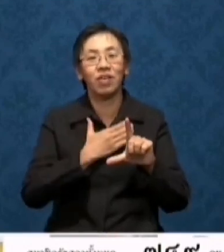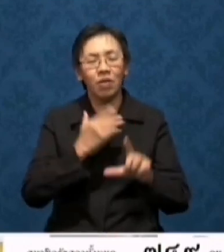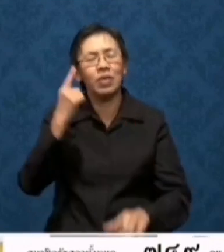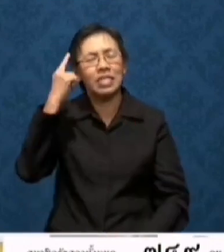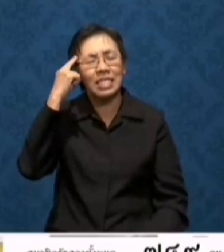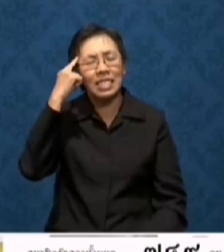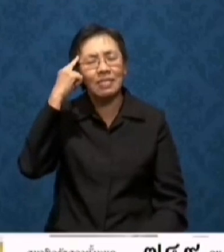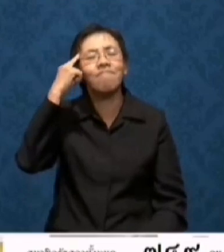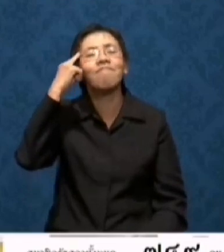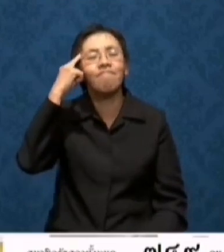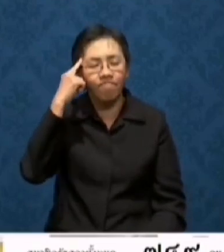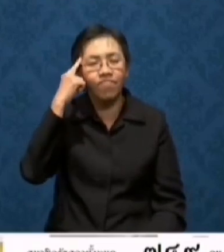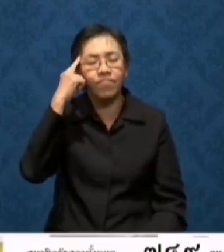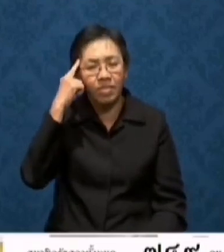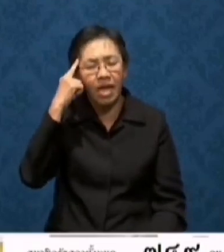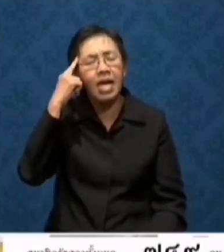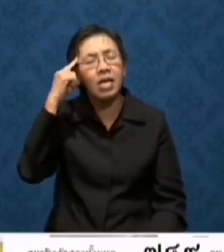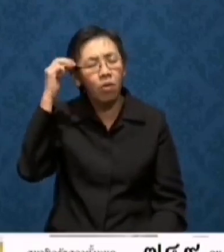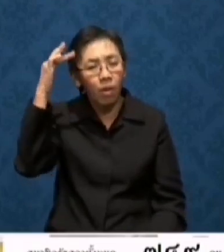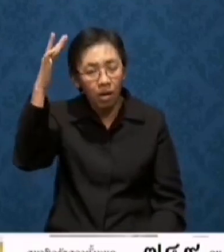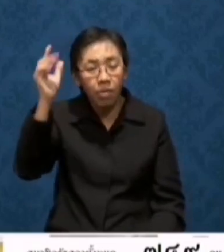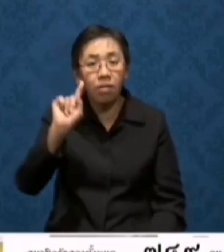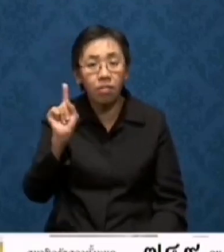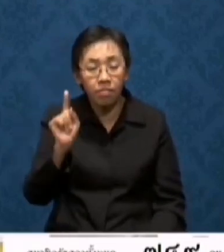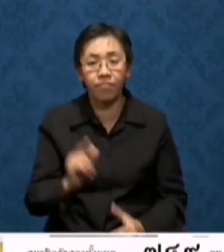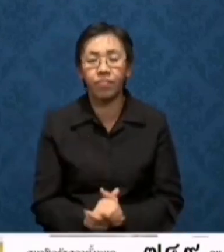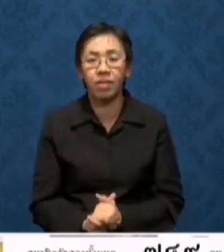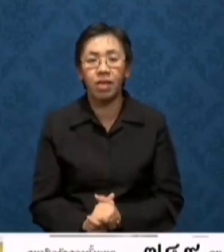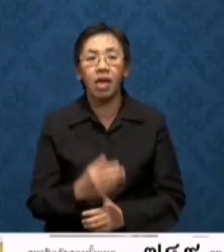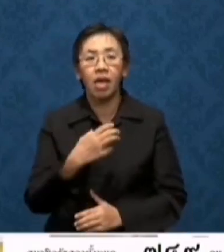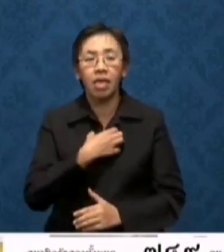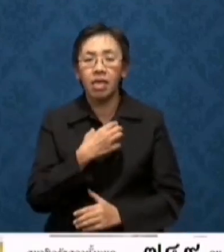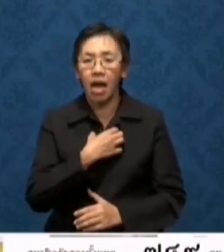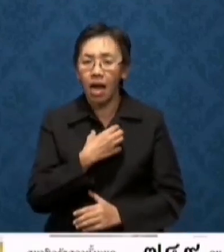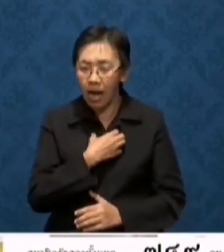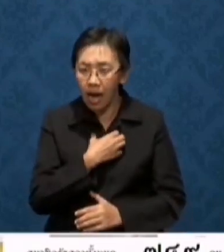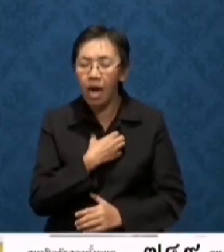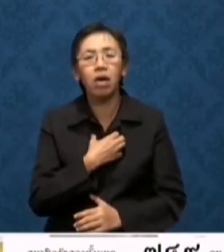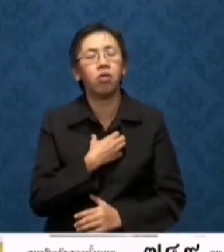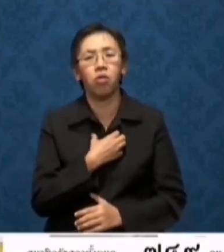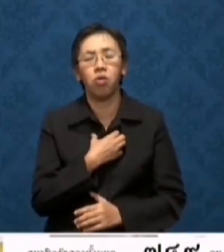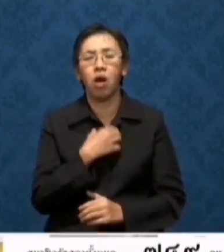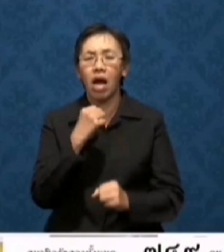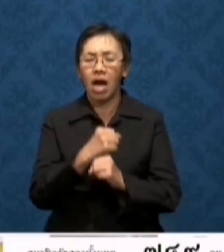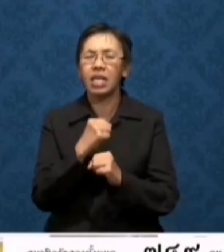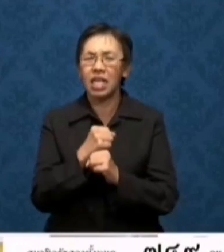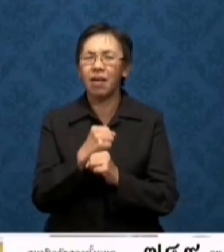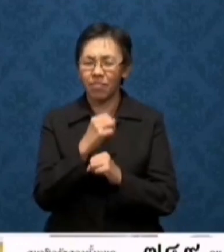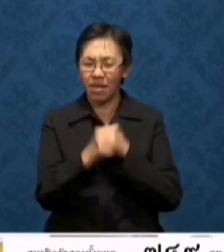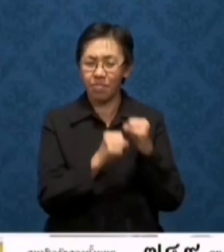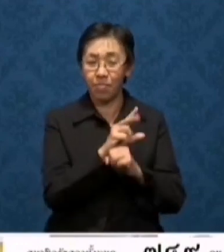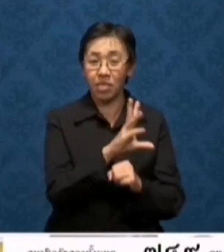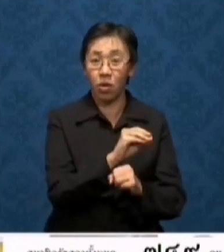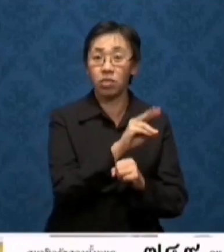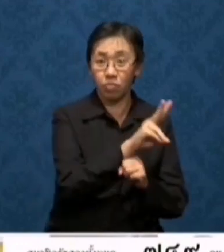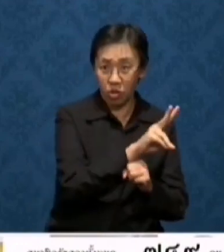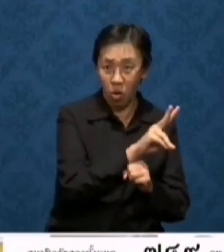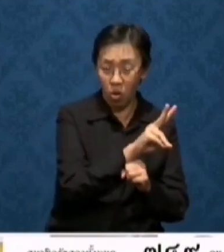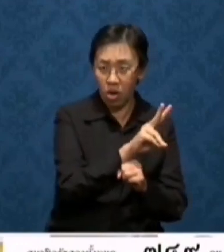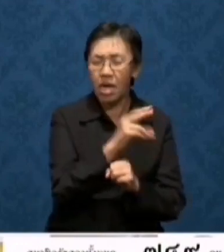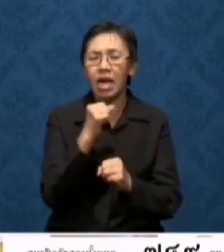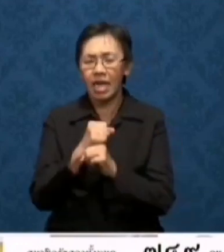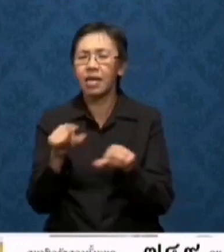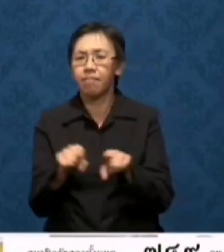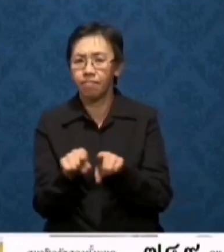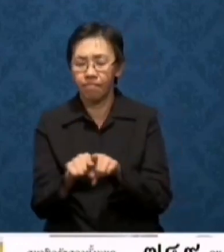คาดหวังว่าเราจะมีการปฏิบัติอย่างที่เคยได้ทำตอนป 6-2และ